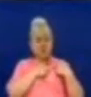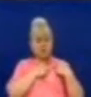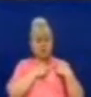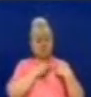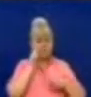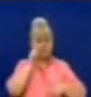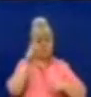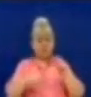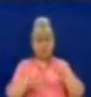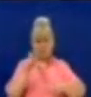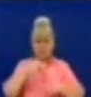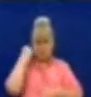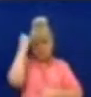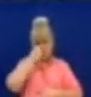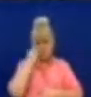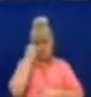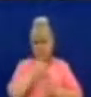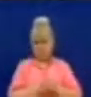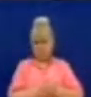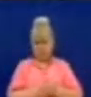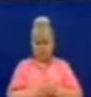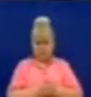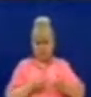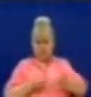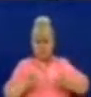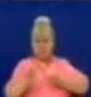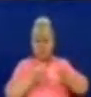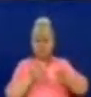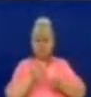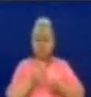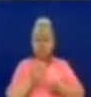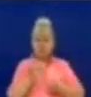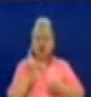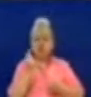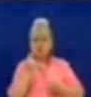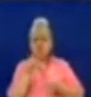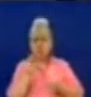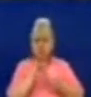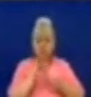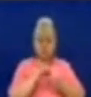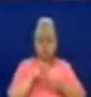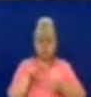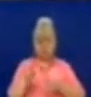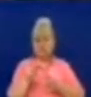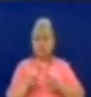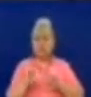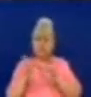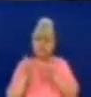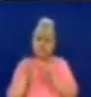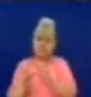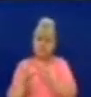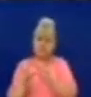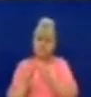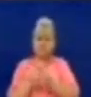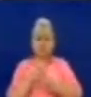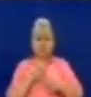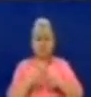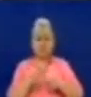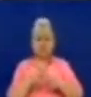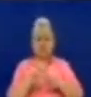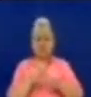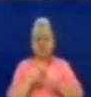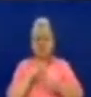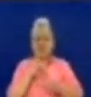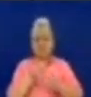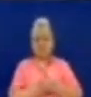qytetarëve të Kosovës. Ndërkohë që menaxhon me kursimet tona dhe me depozitat tona, këta e kanë shtrënguar edhe më shumë kredidhënien dhe në këtë mënyrë po e